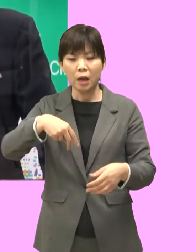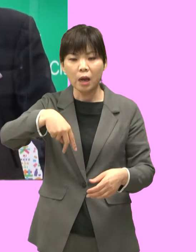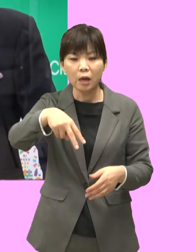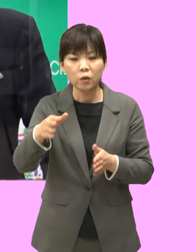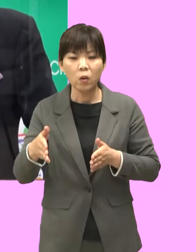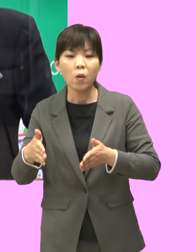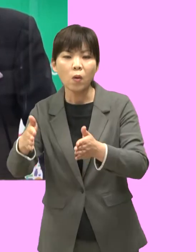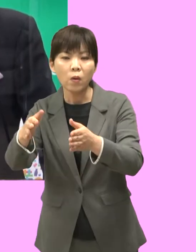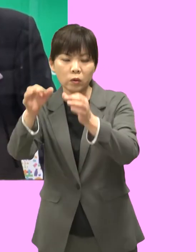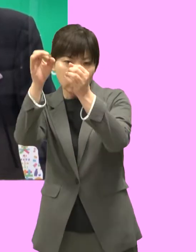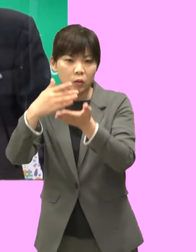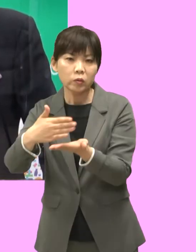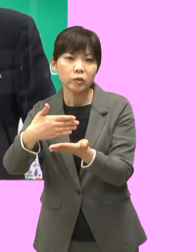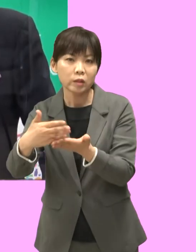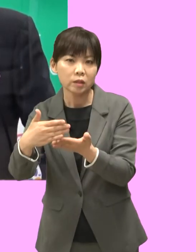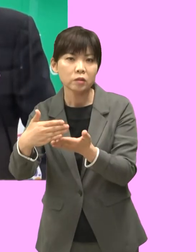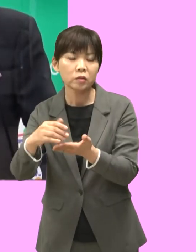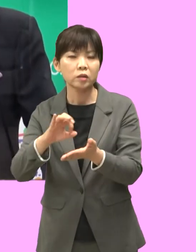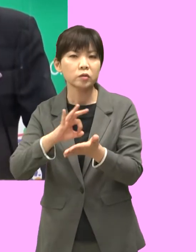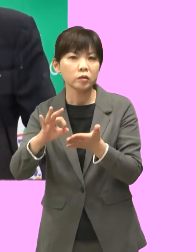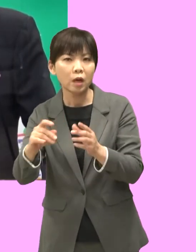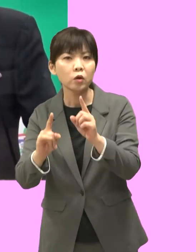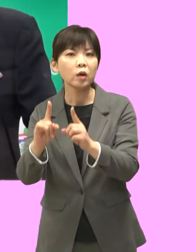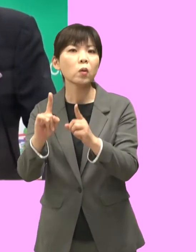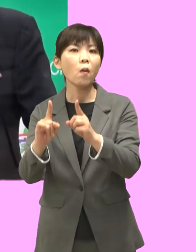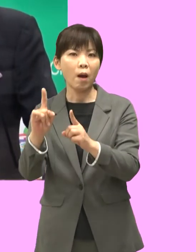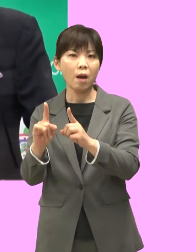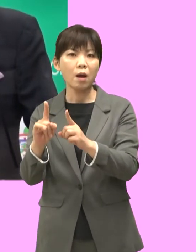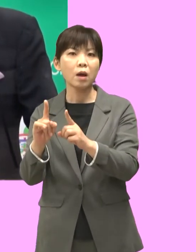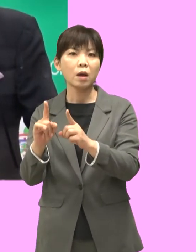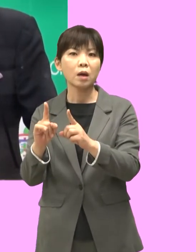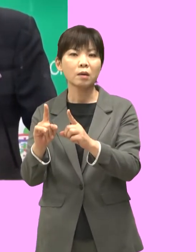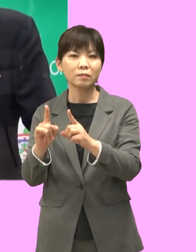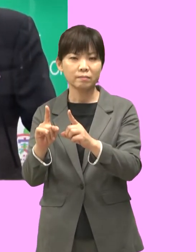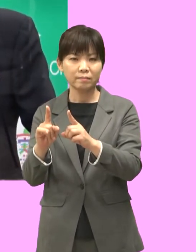なというふうには思っています。ですから今も、